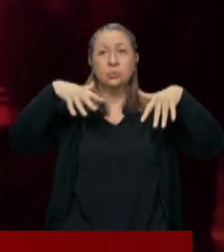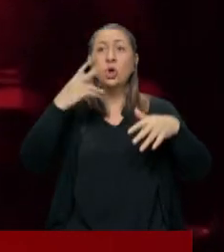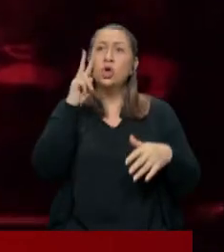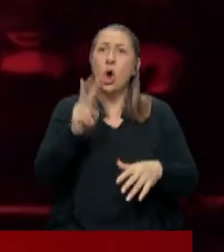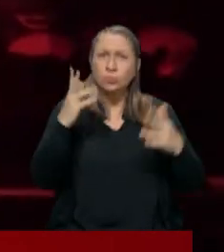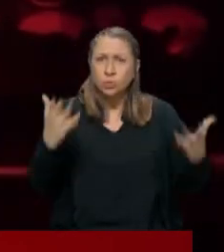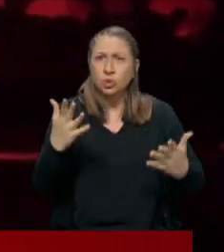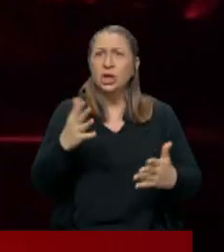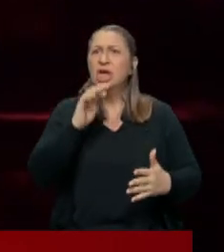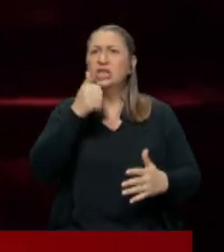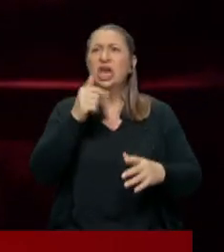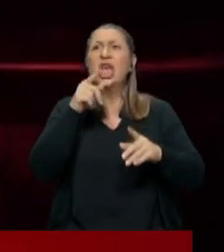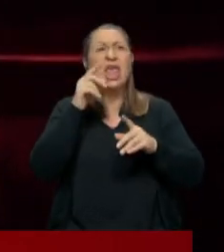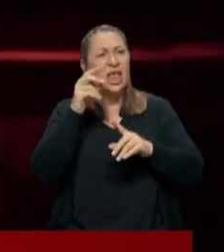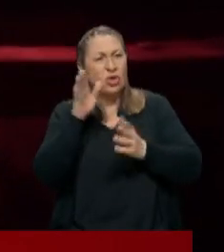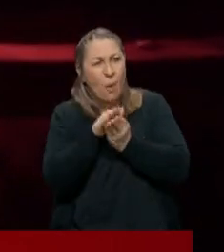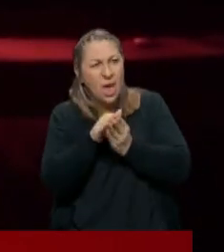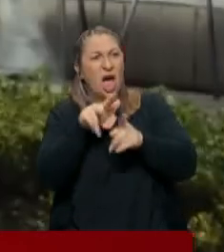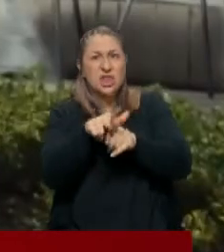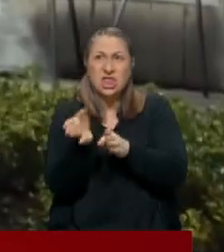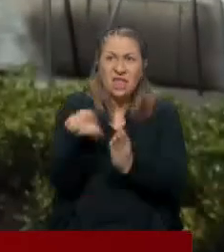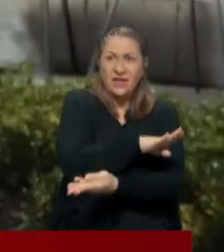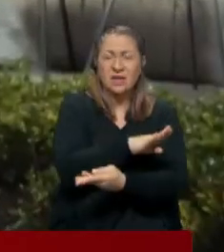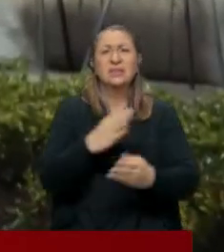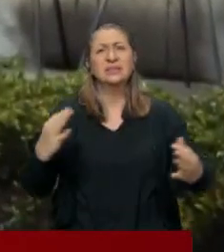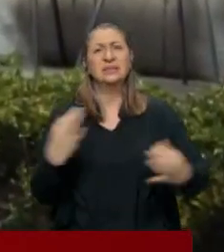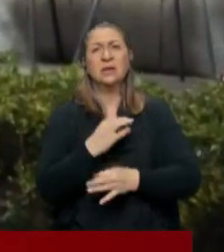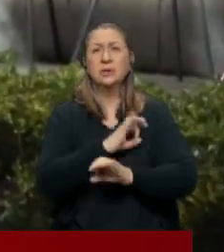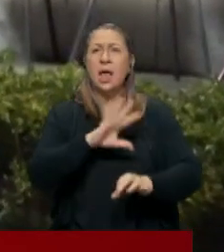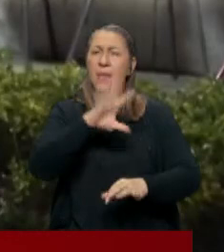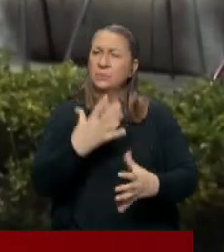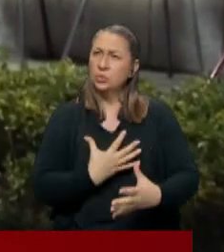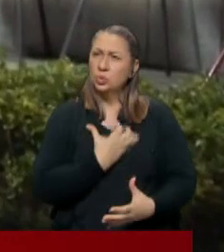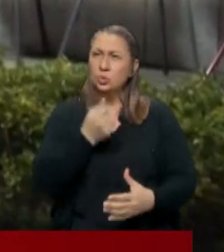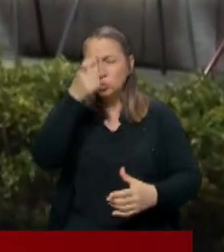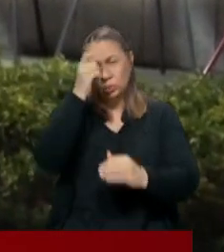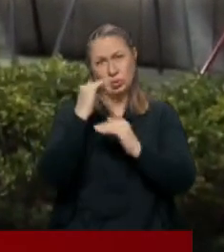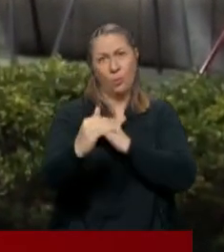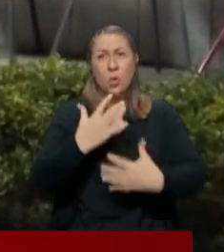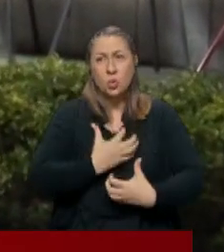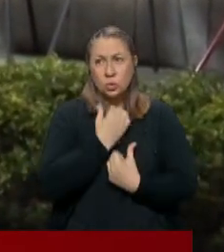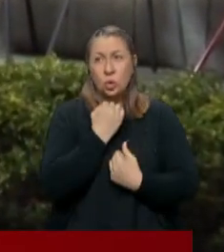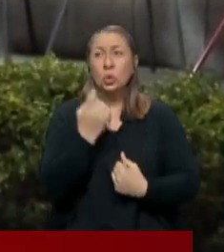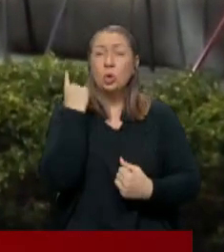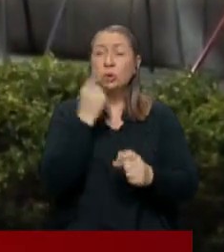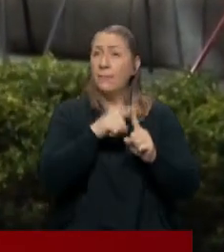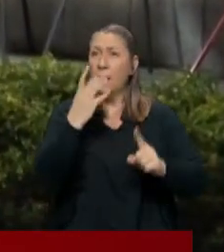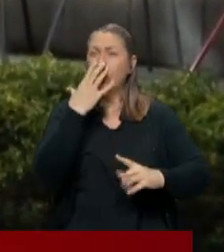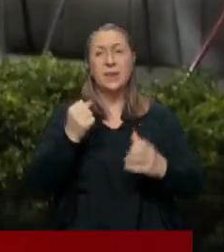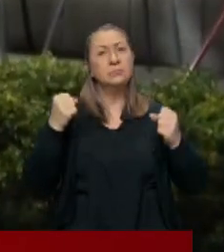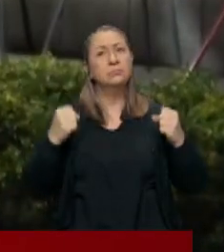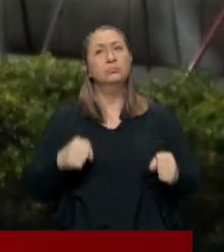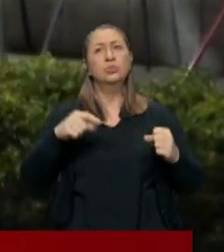görülmüş müdür 3 için atı devirdi yazılı pankartlarla saygısızlık hepimizi üzdü Türk milletini yüzlü Dünden beri